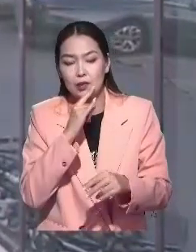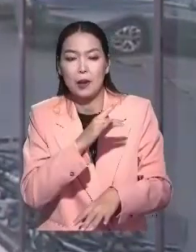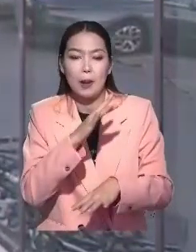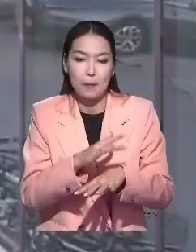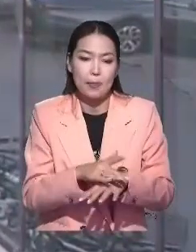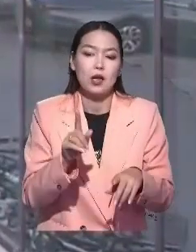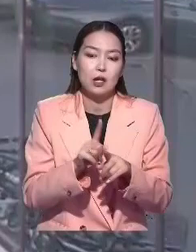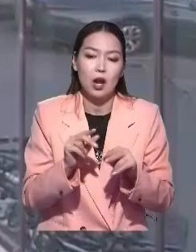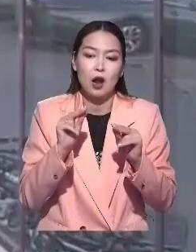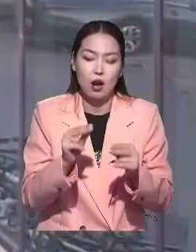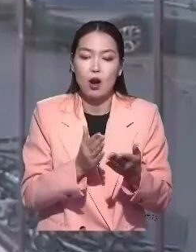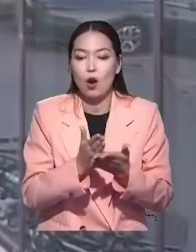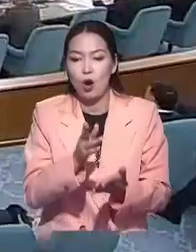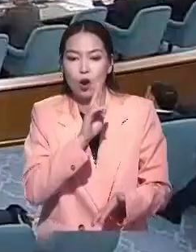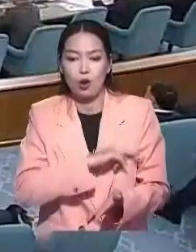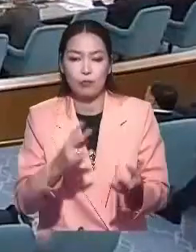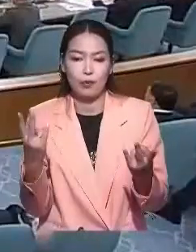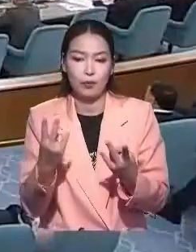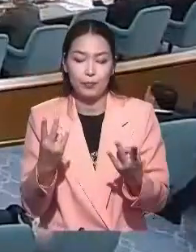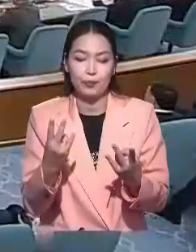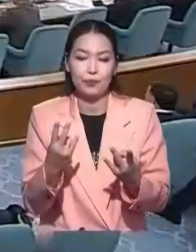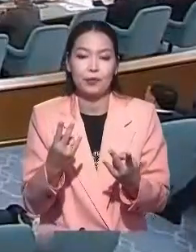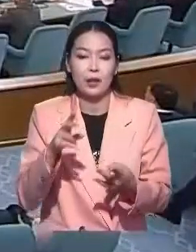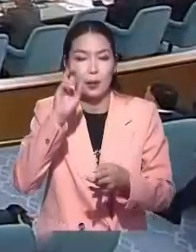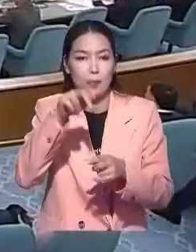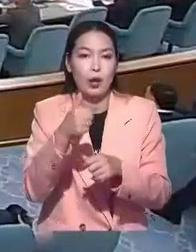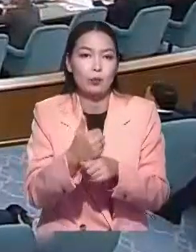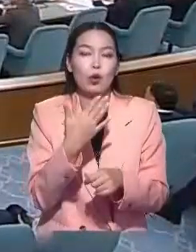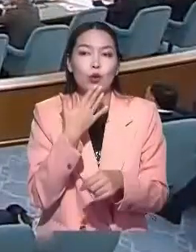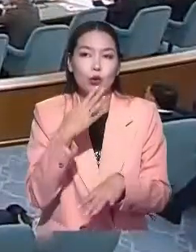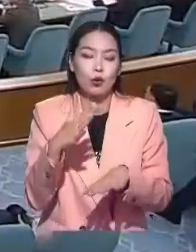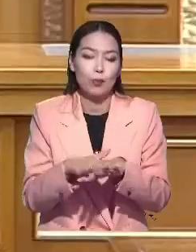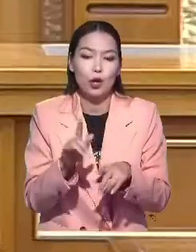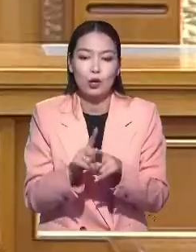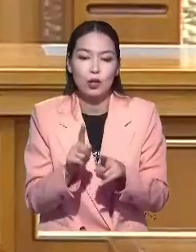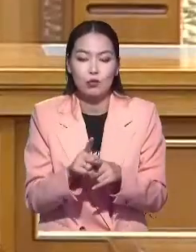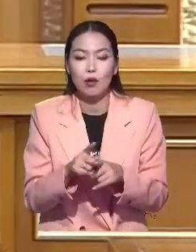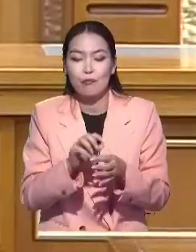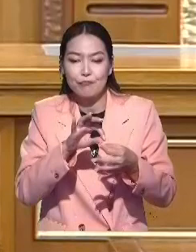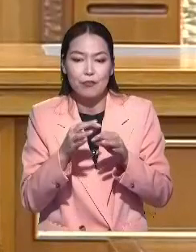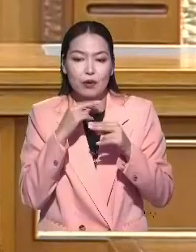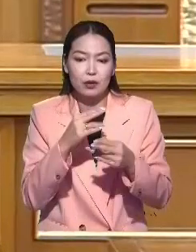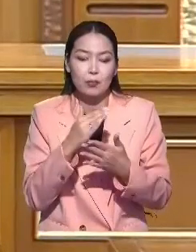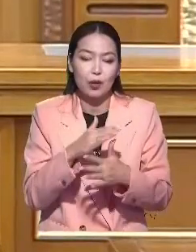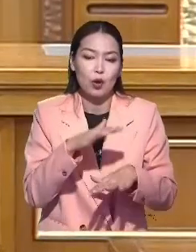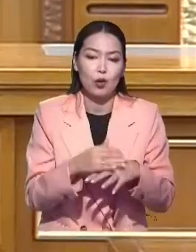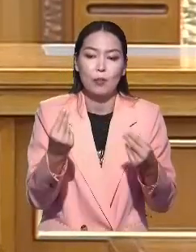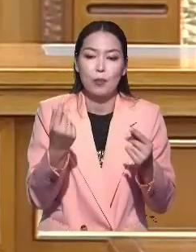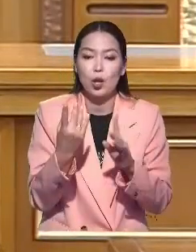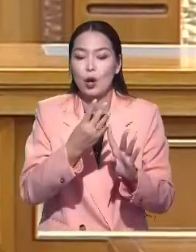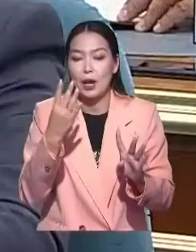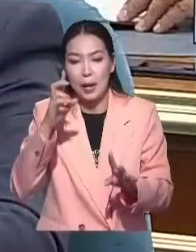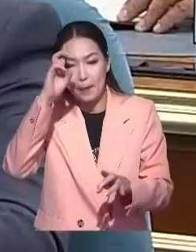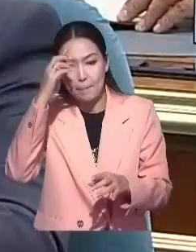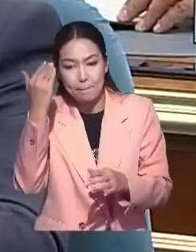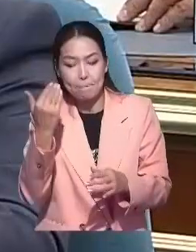де әділетті саясат болу керек. Сондай-ақ мемлекет басшысы ұлттық қордың рөліне ерекше тоқталды. Қордың қаражатын ең алдымен мемлекет